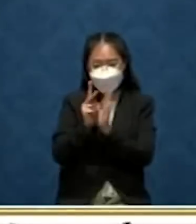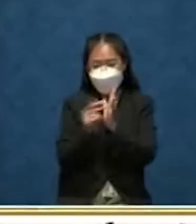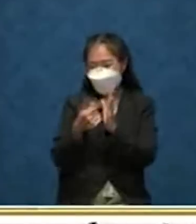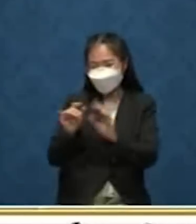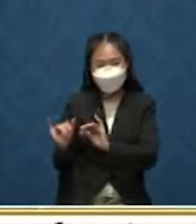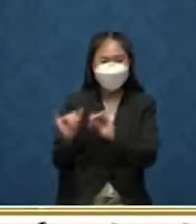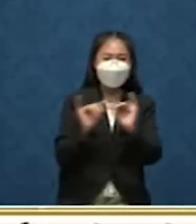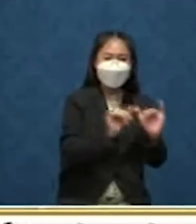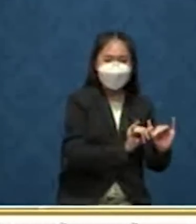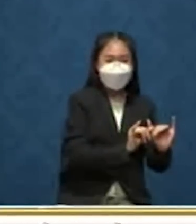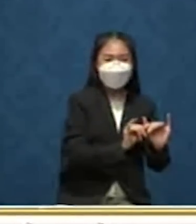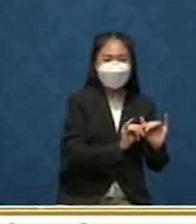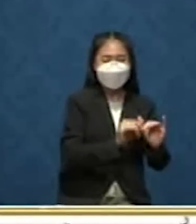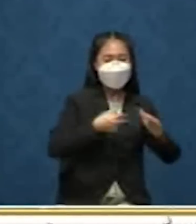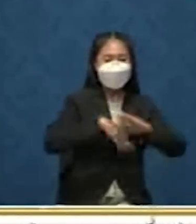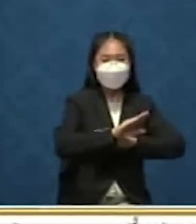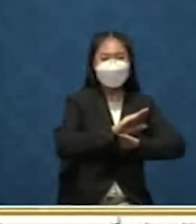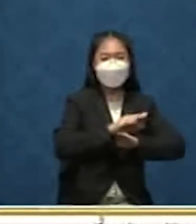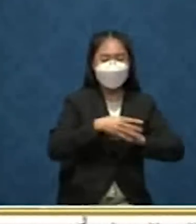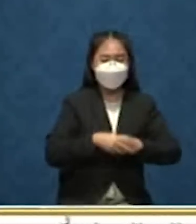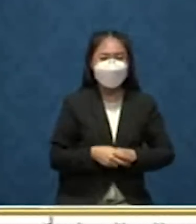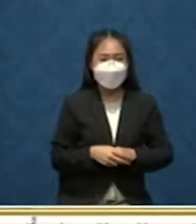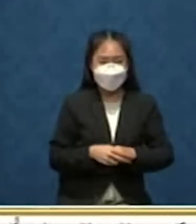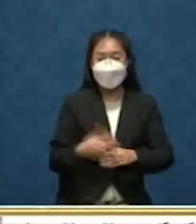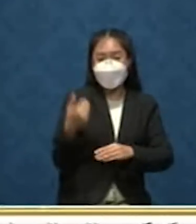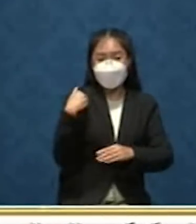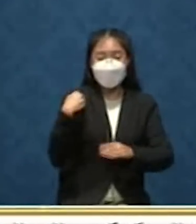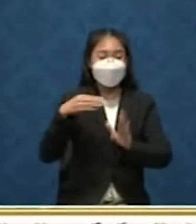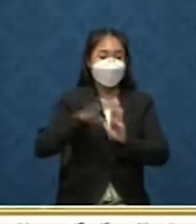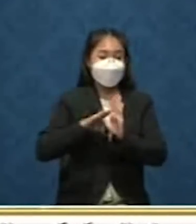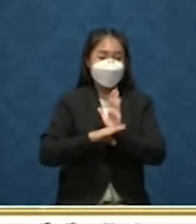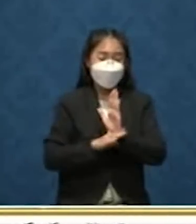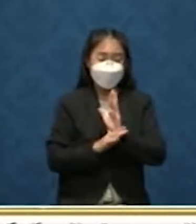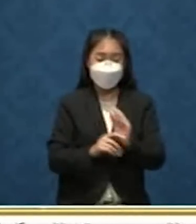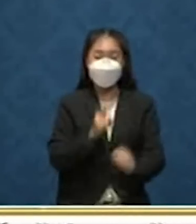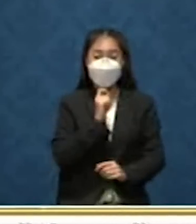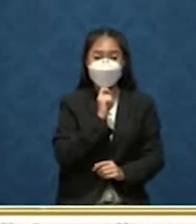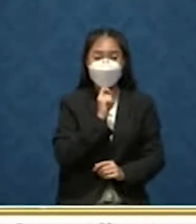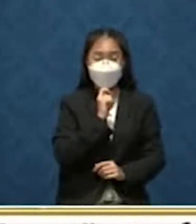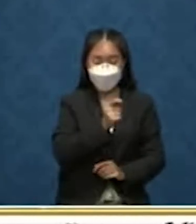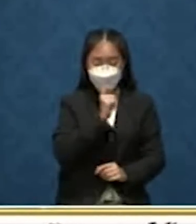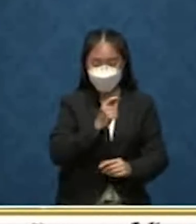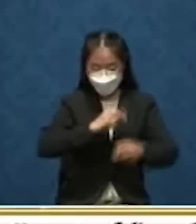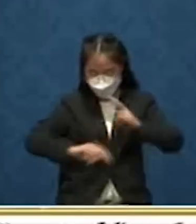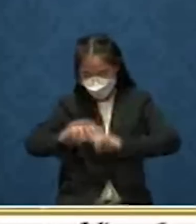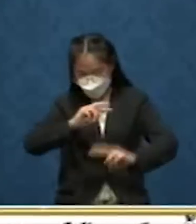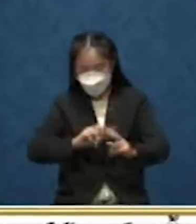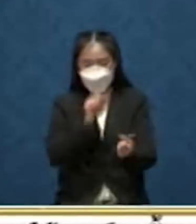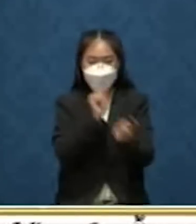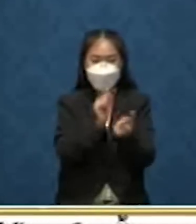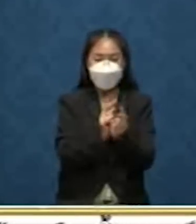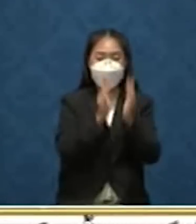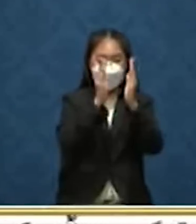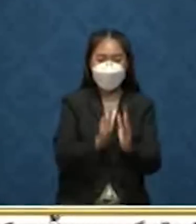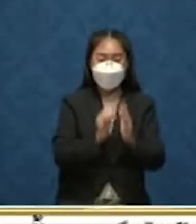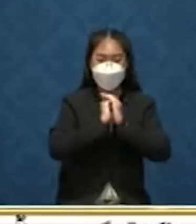ปีศาสตในลายลเอีดยัมีต่อในขั้นตอนของการสอบสวนภายหงบคคลเจอคนจีดม